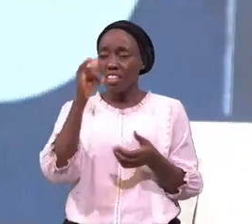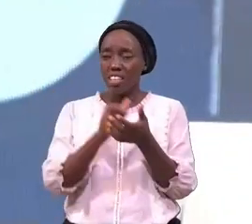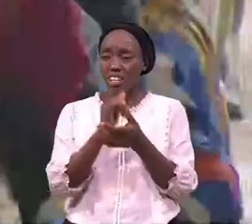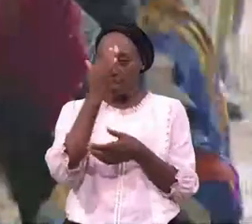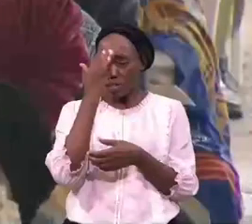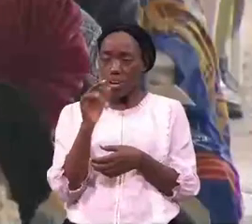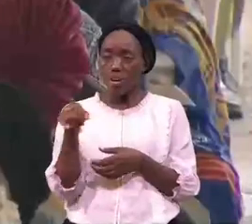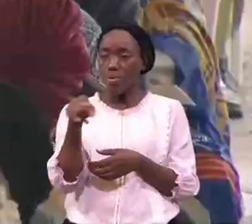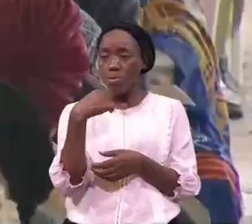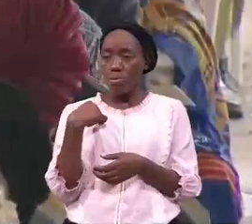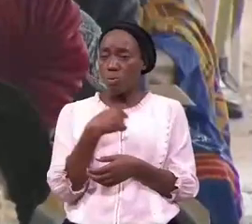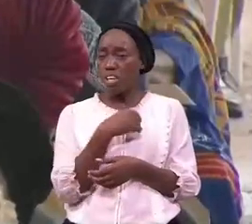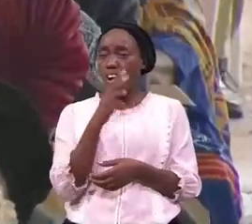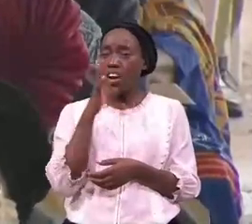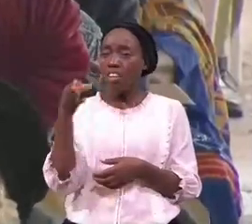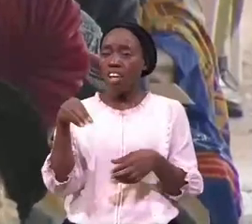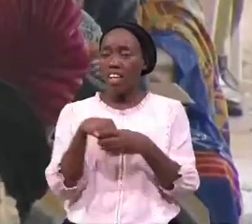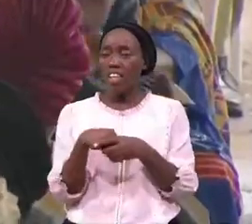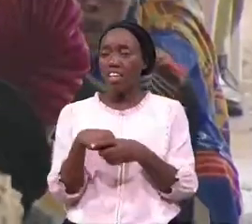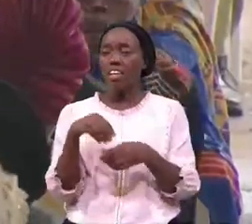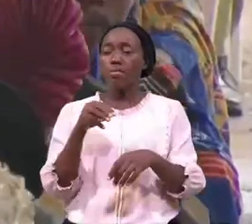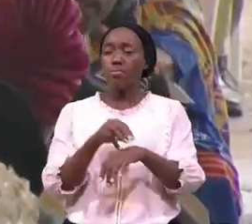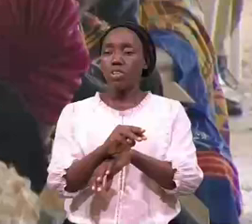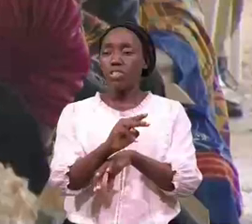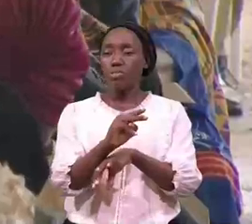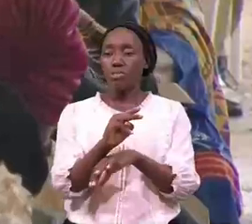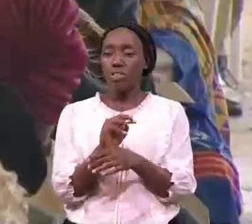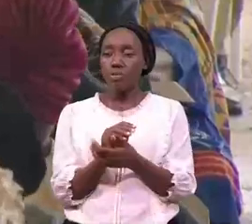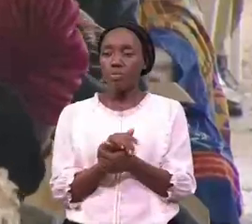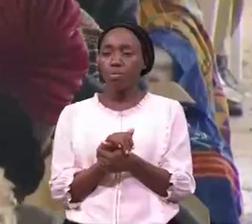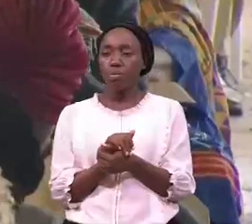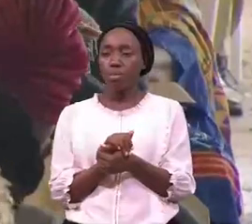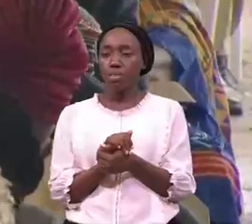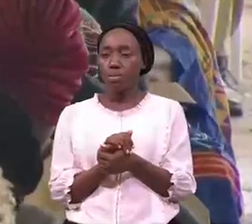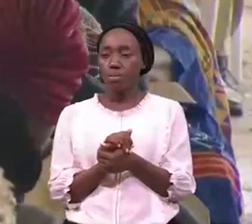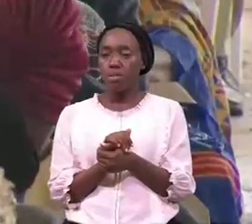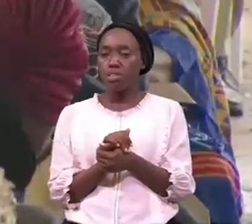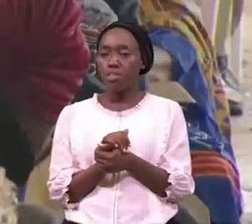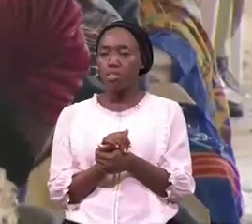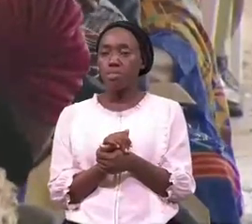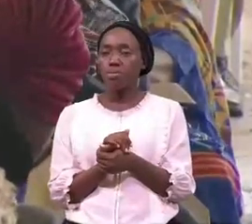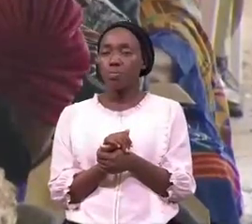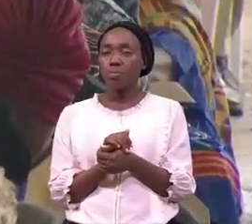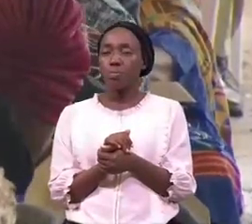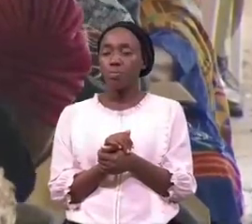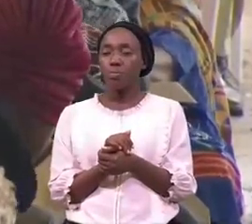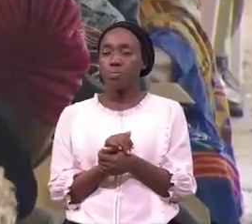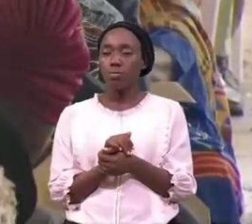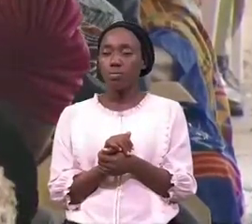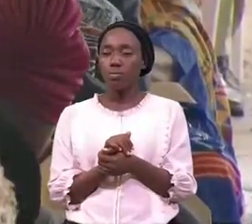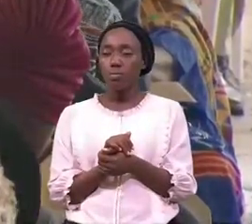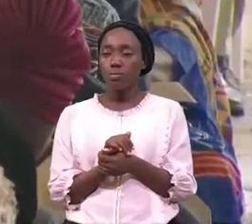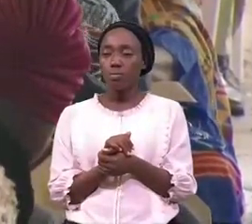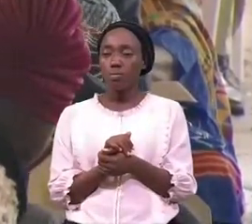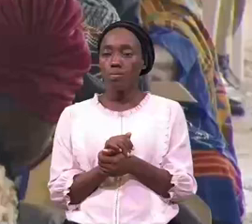Nous sommes là pour pincer le rétrograde, pour le toucher jusqu'à ce qu'il se jette sur ses pieds par conviction pour revenir au